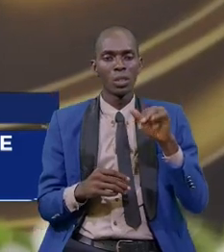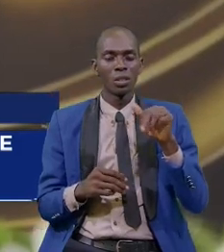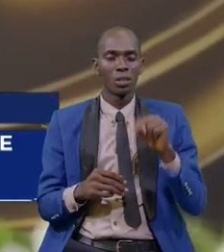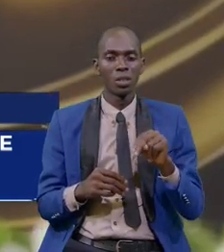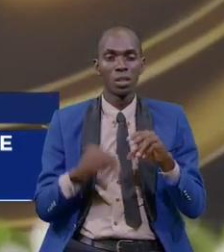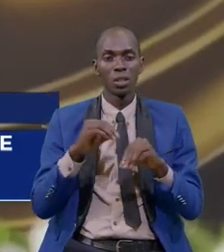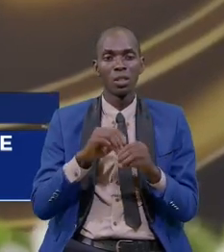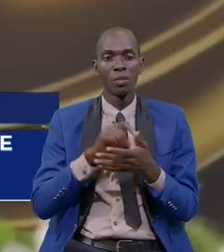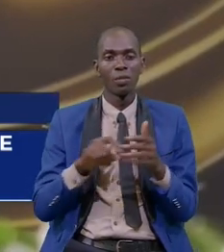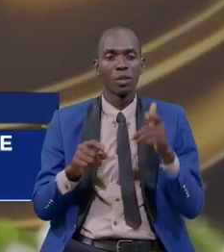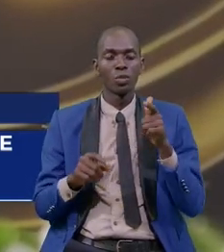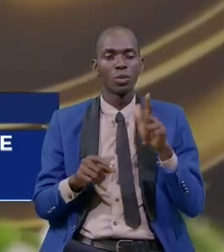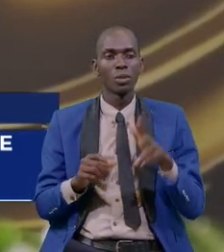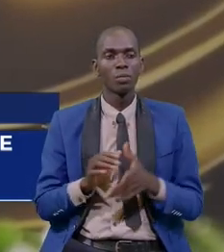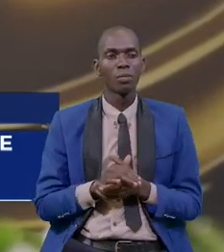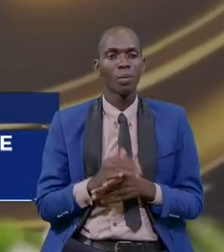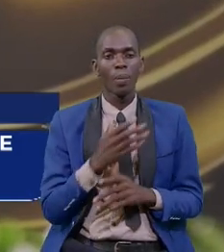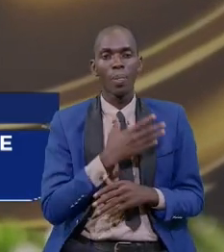Verset 23,